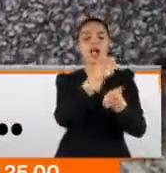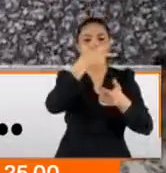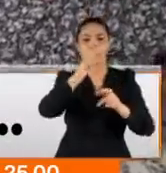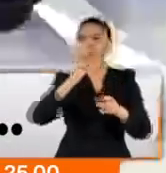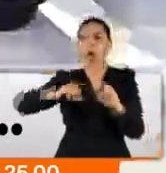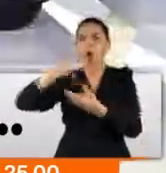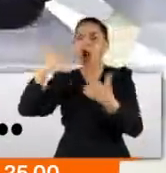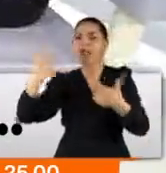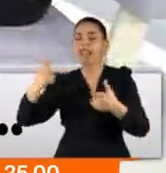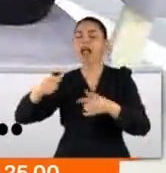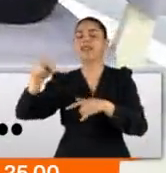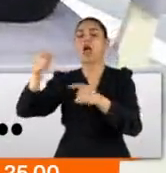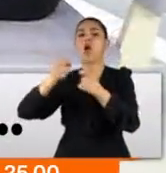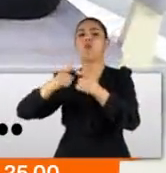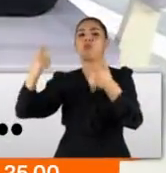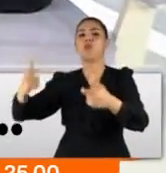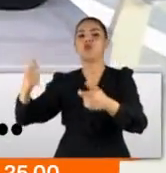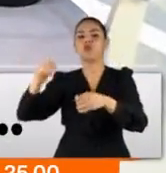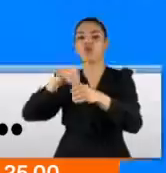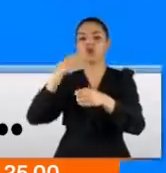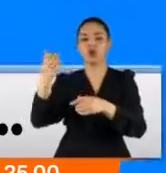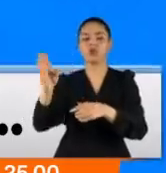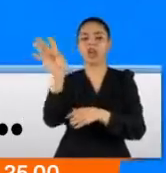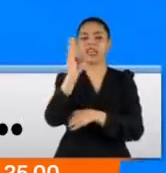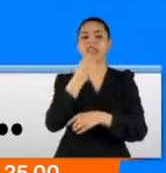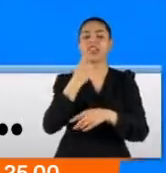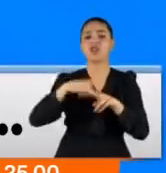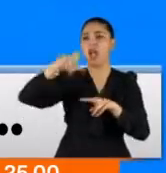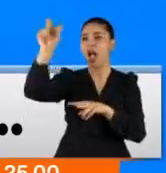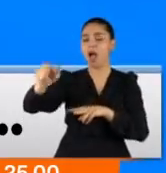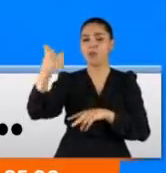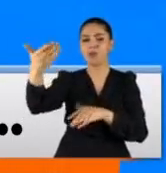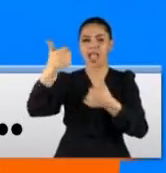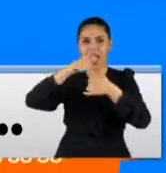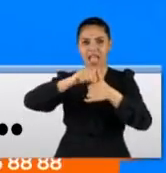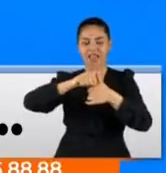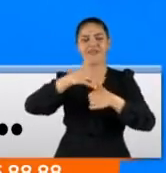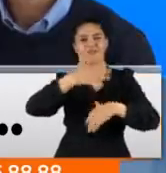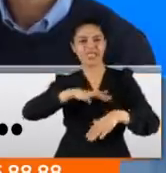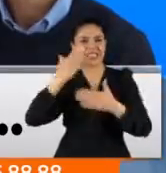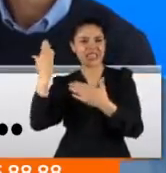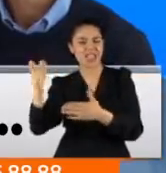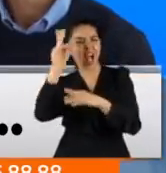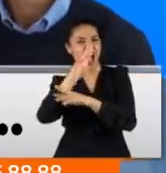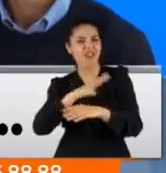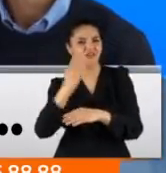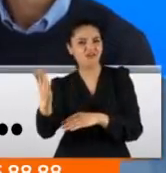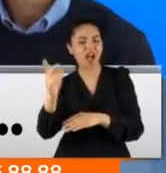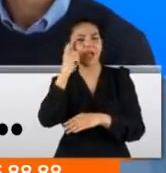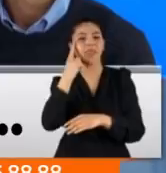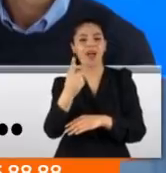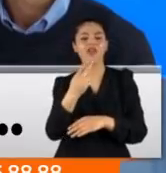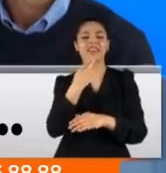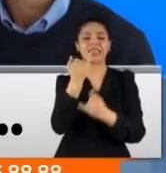da Burdur'da yaşandı. Almıştır. 40 yaşındaki Abdurrahman Çığ evlenip yuvasını kurmak istiyordu. İddia o ki